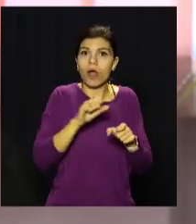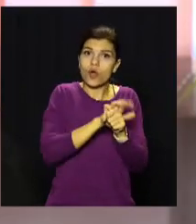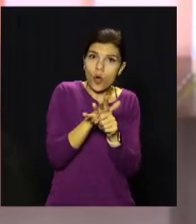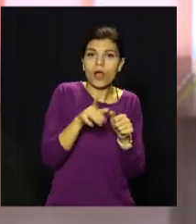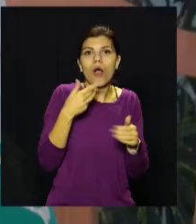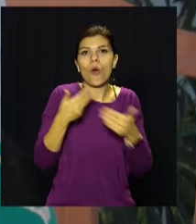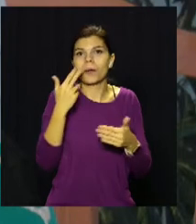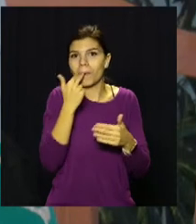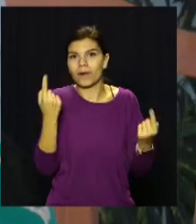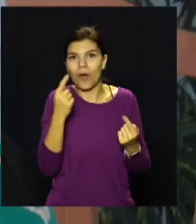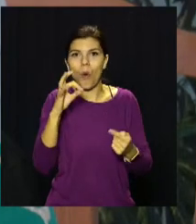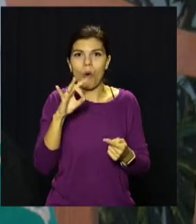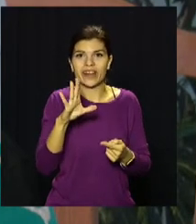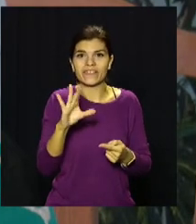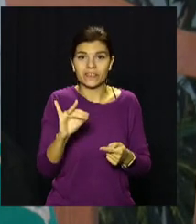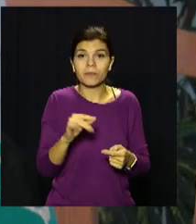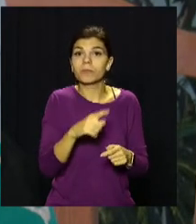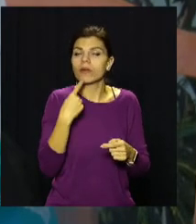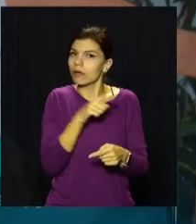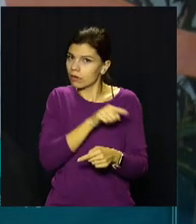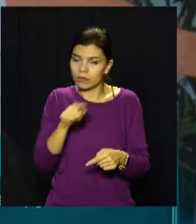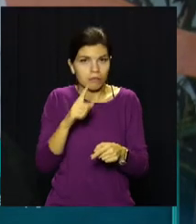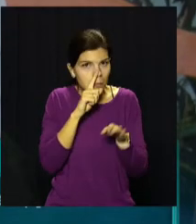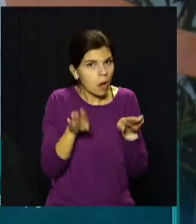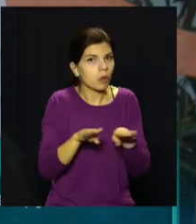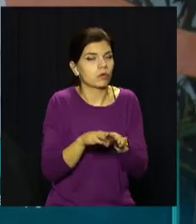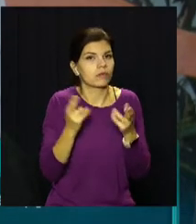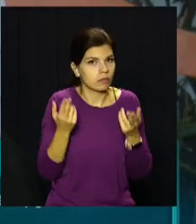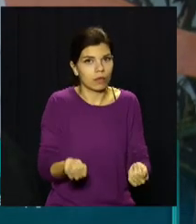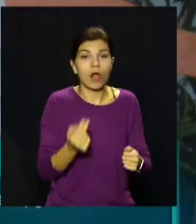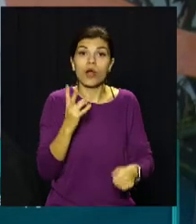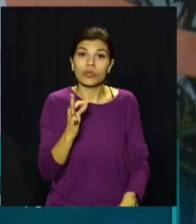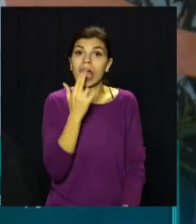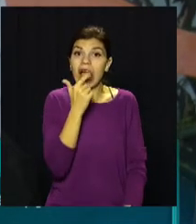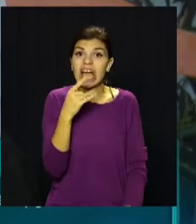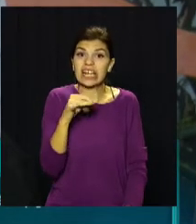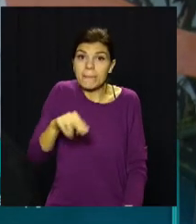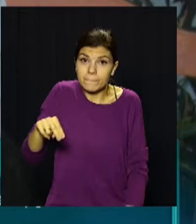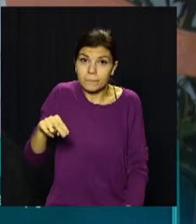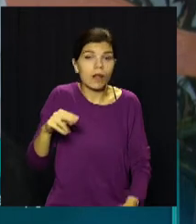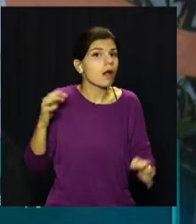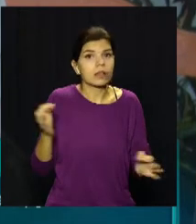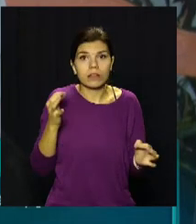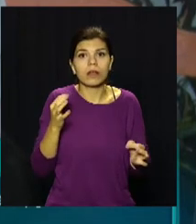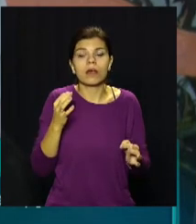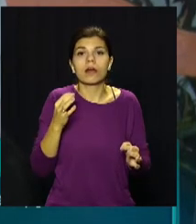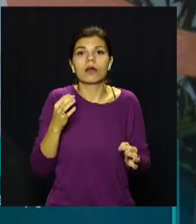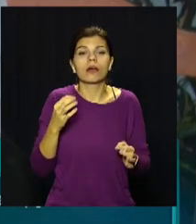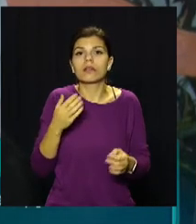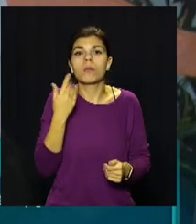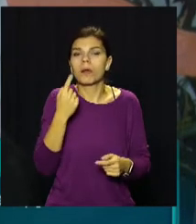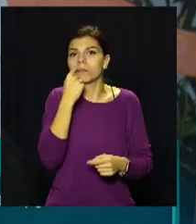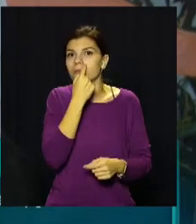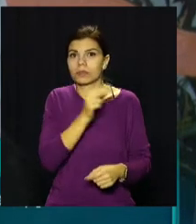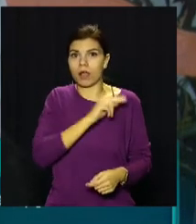звичайної застуди? Заболівання одне з другим похоже. Але при грипі ніколи немає відсутності обоняння.